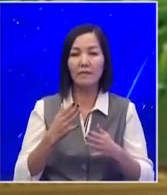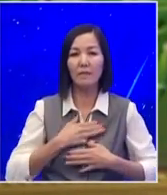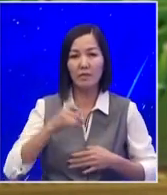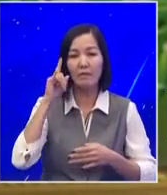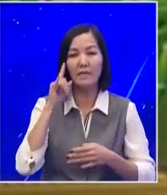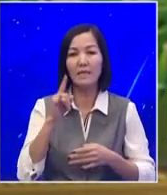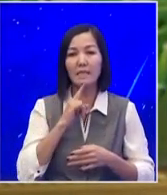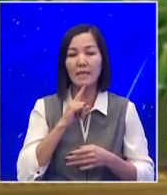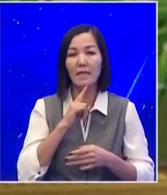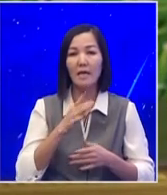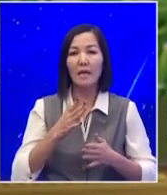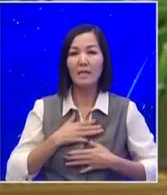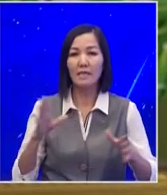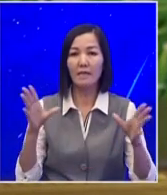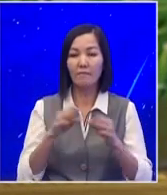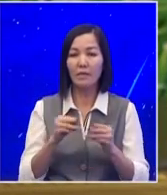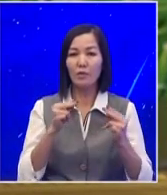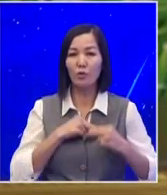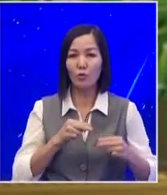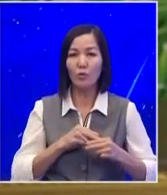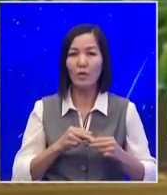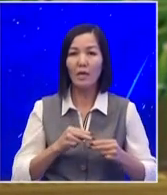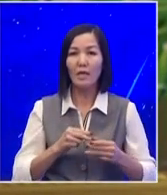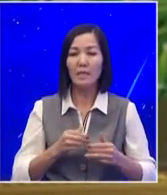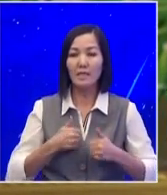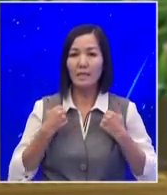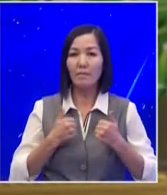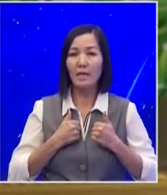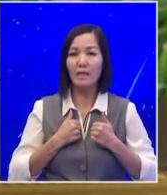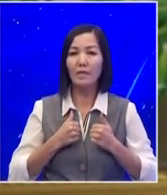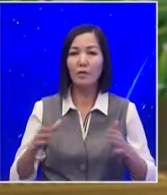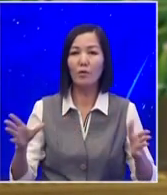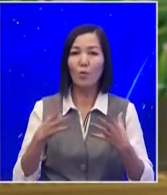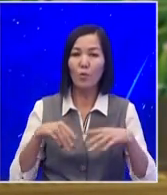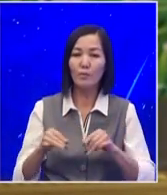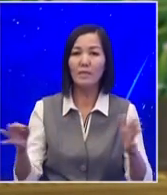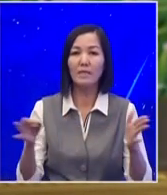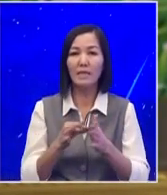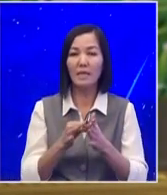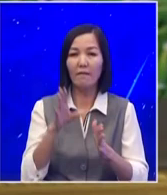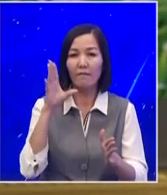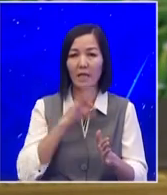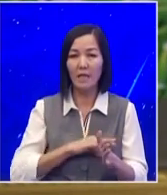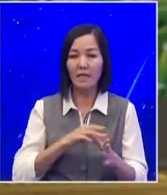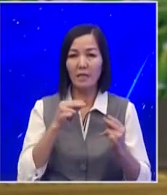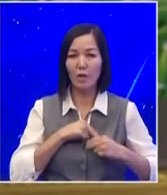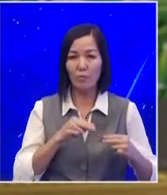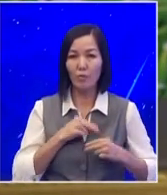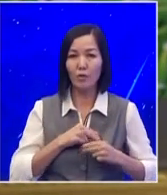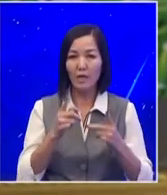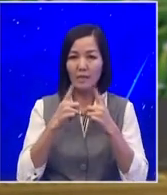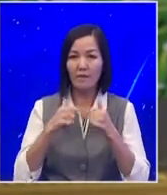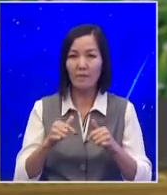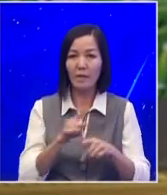За этими цифрами наш совместный ежедневный труд, единое стремление к общей цели и личный вклад всех наших уважаемых ветеранов,